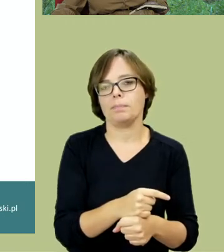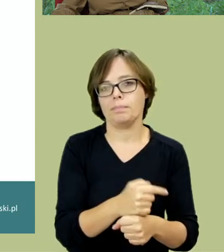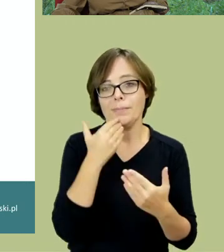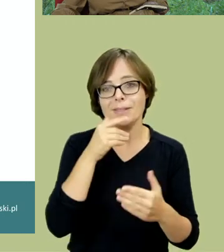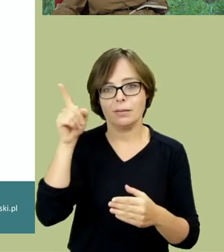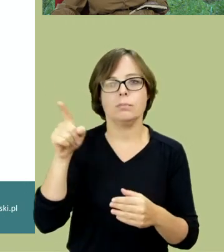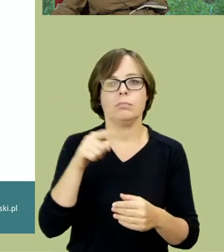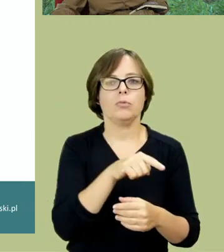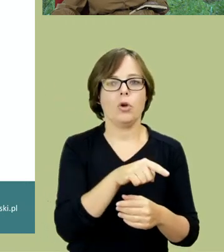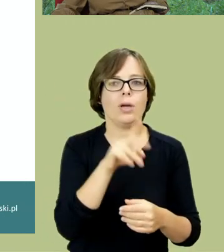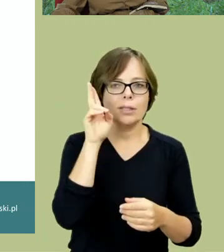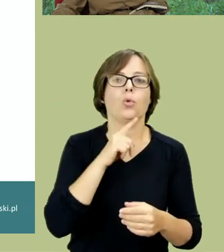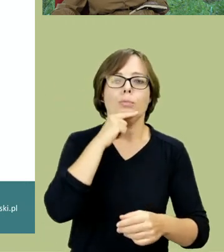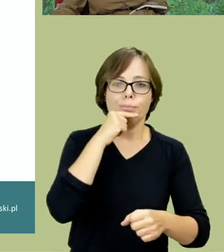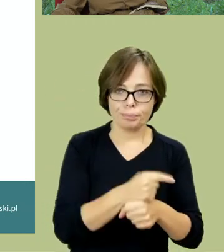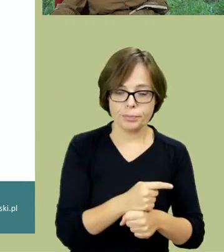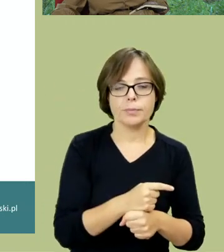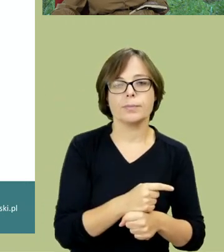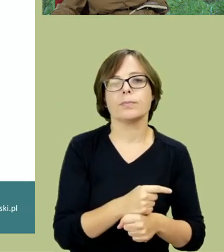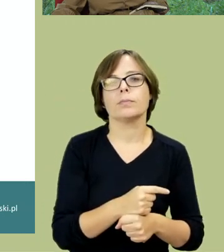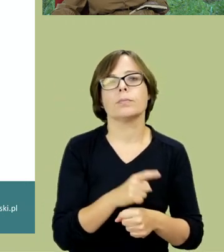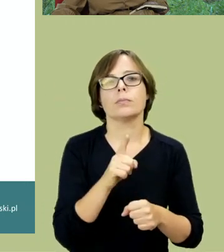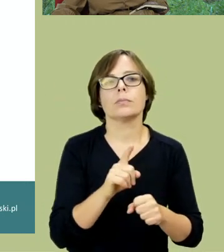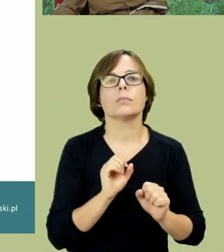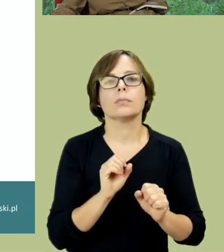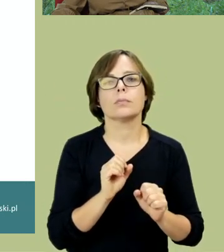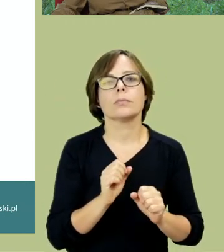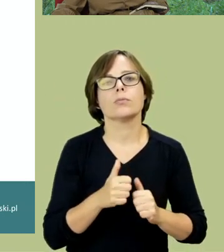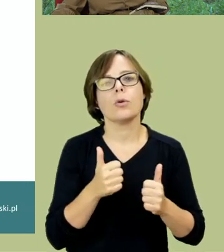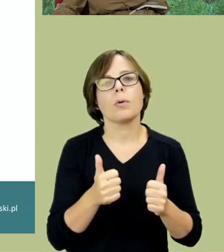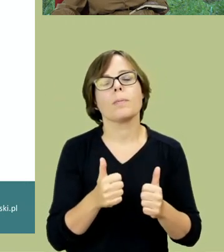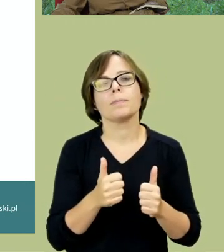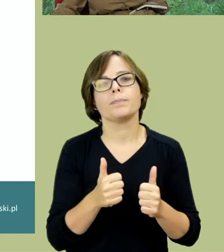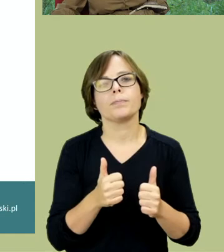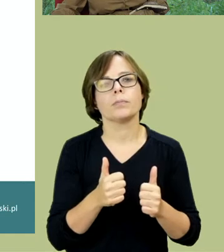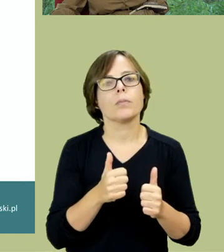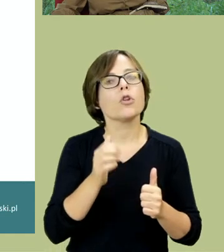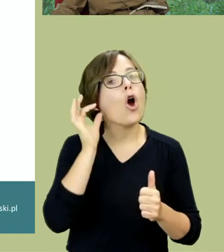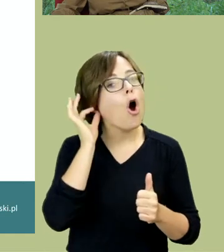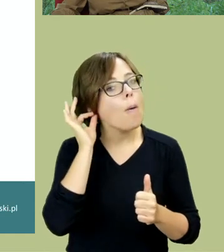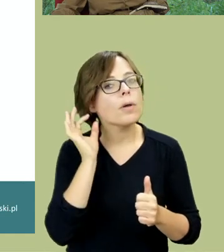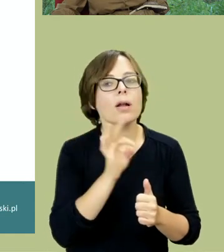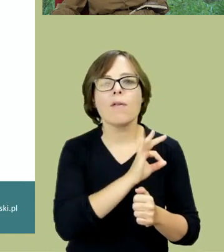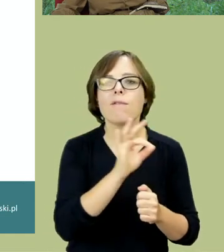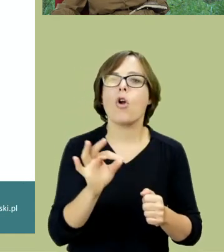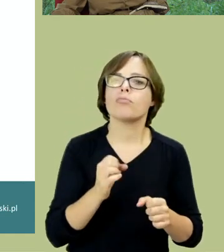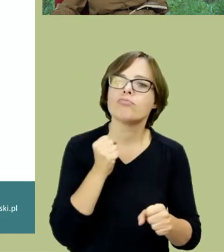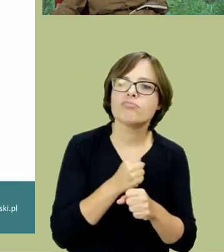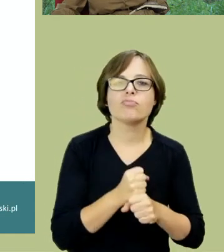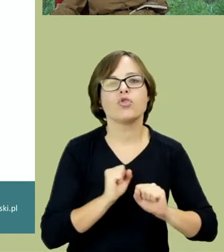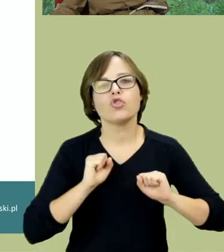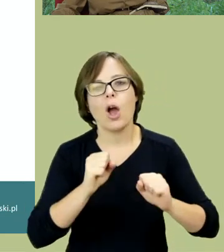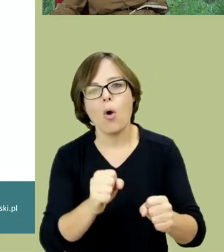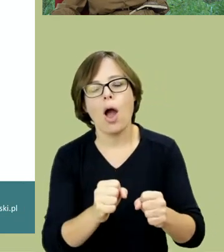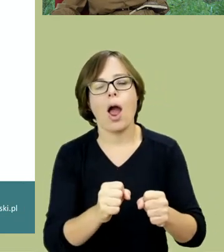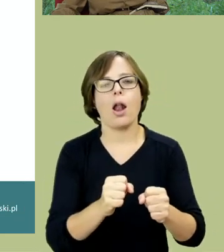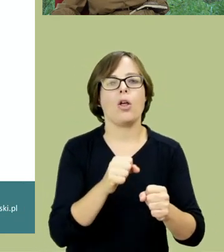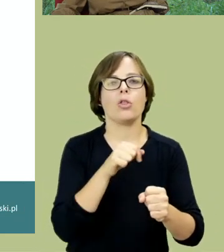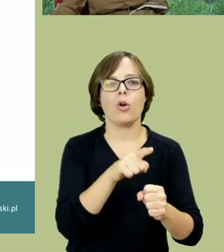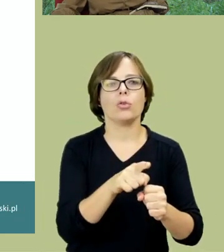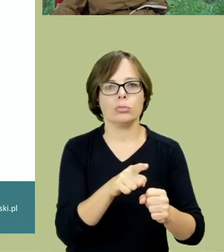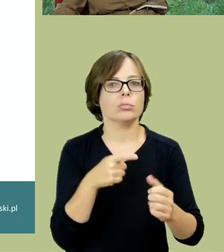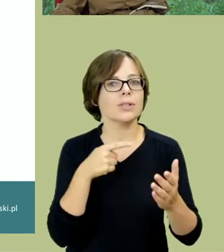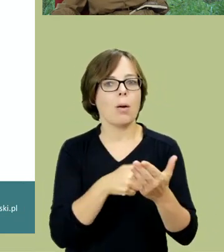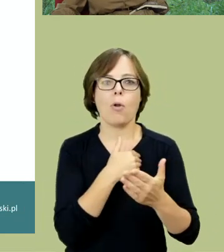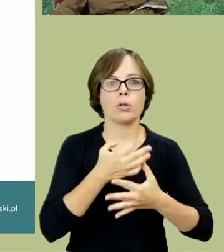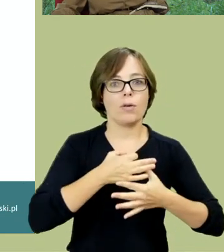aby dokumentować działalność niepodległościową kobiet polskich przebywających na emigracji.